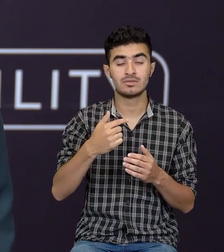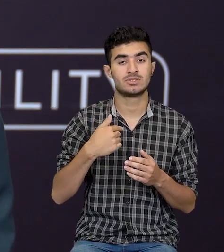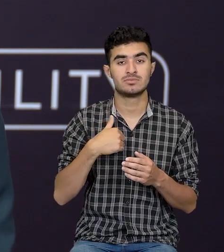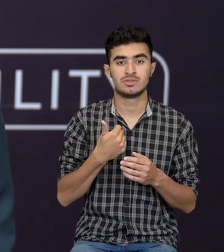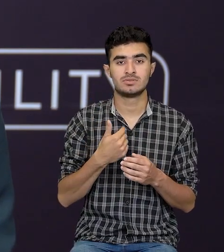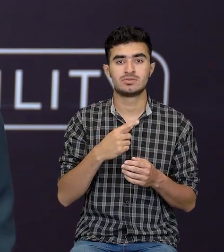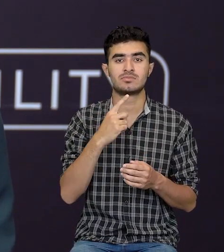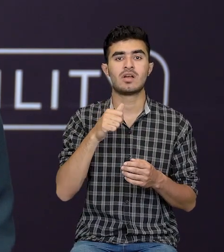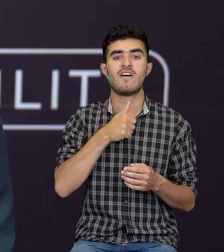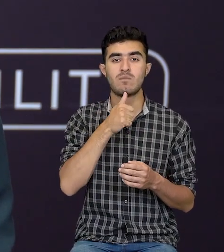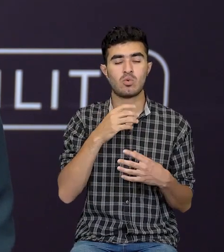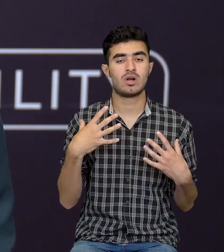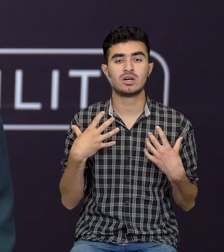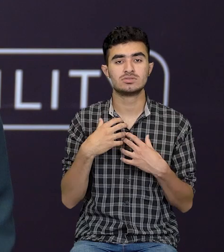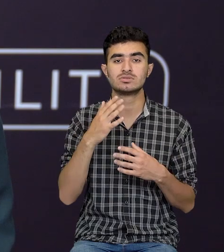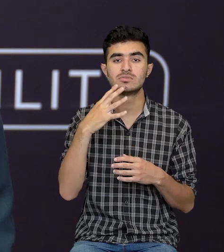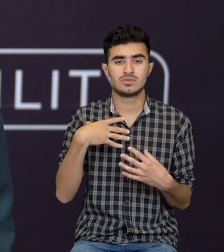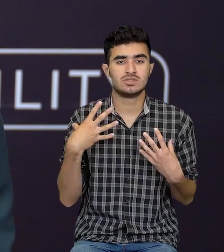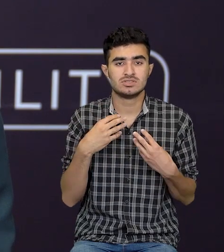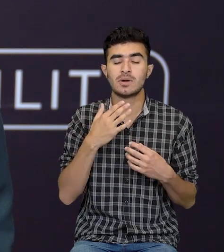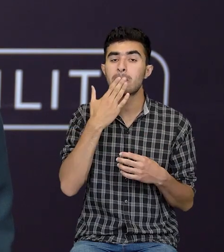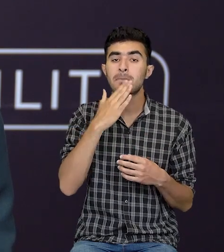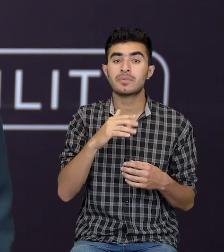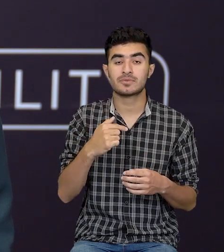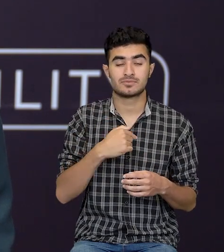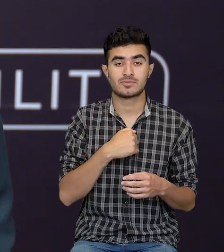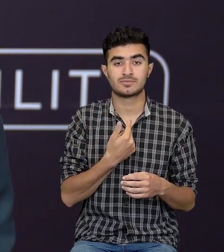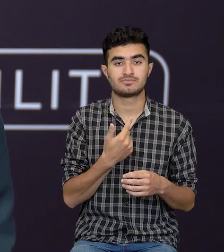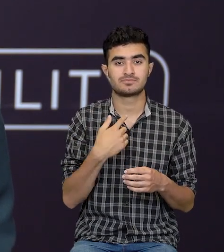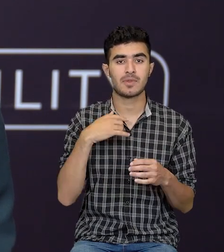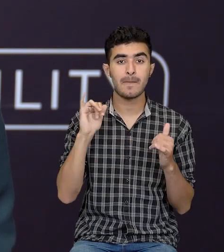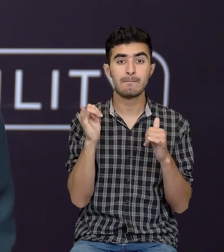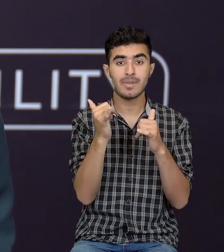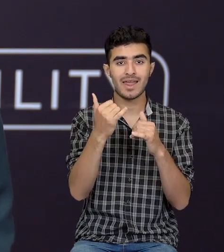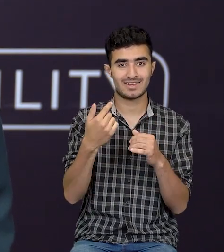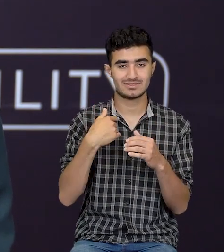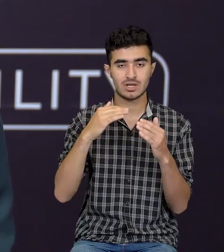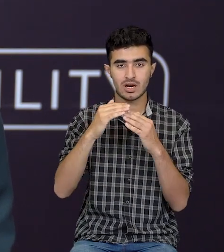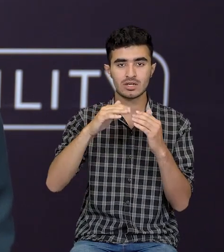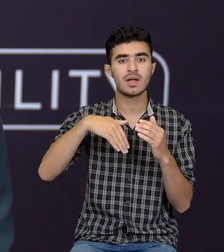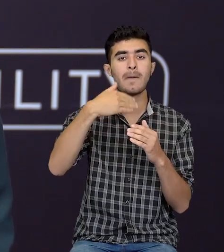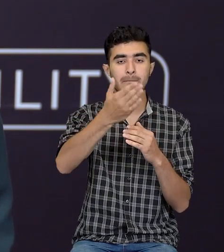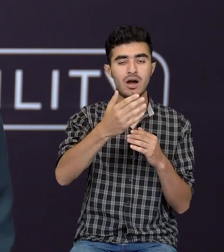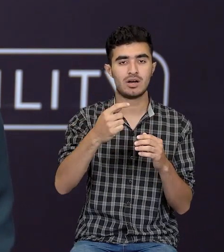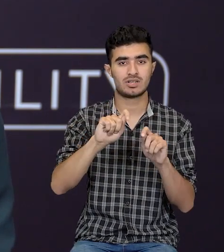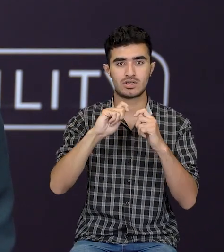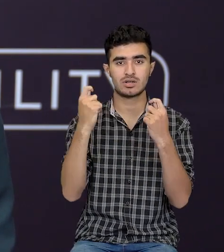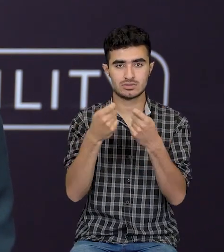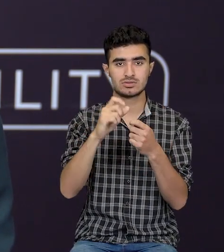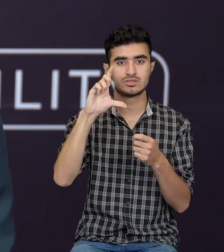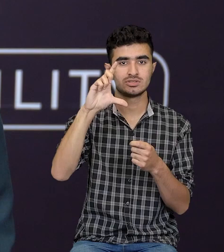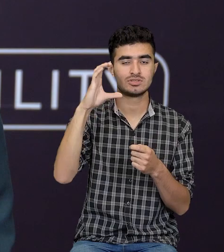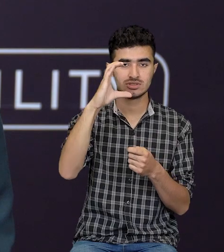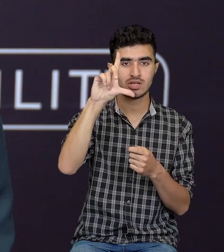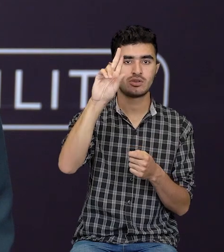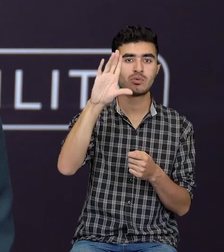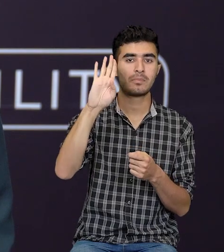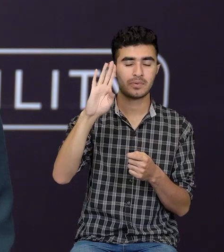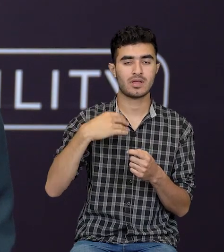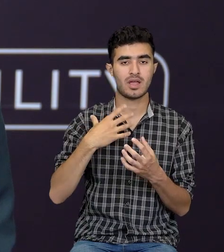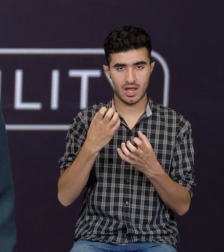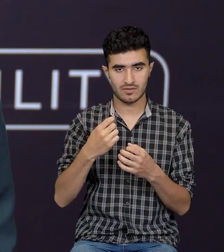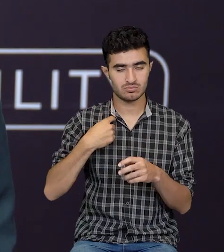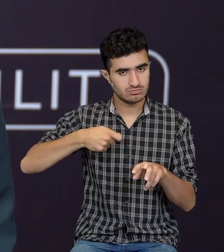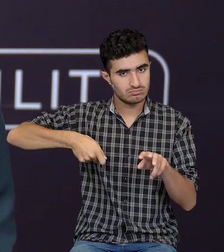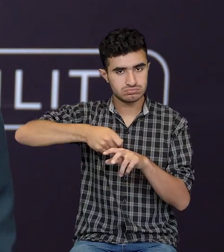क्लब वगैरह थे छोटे, वहाँ पे चला जाता था खेलने। तो वालिद थे, उन्हें एक डर महसूस हुआ कि ये मेरा बच्चा क्लब वगैरह में जाता है, इतनी छोटी एज